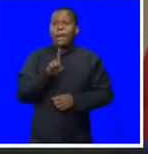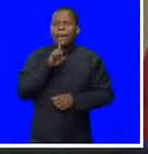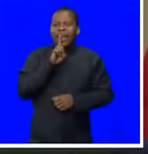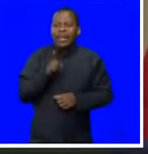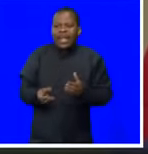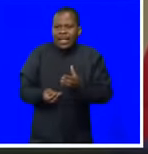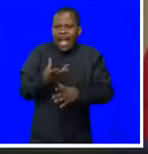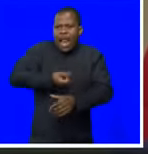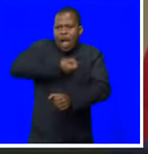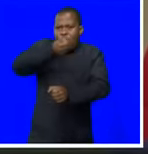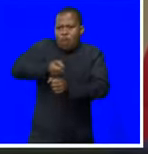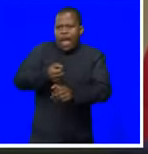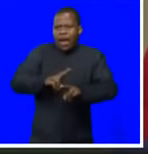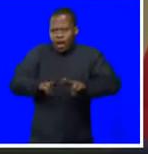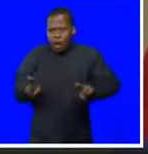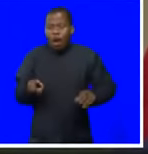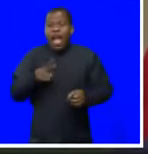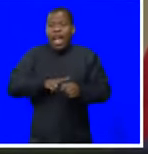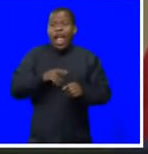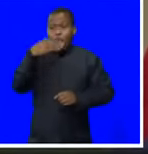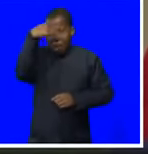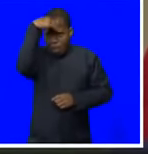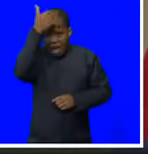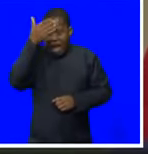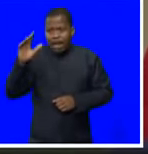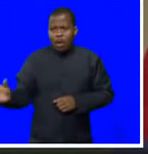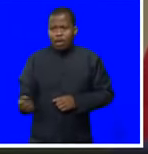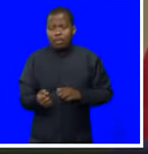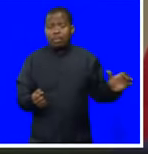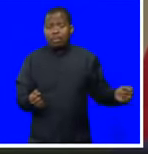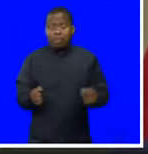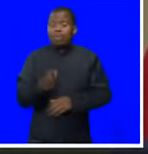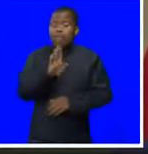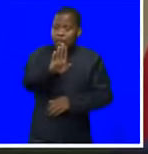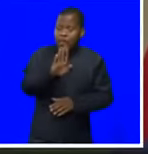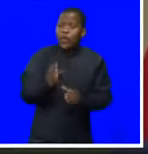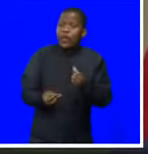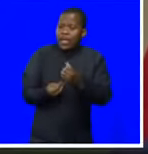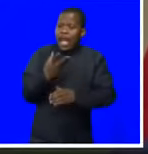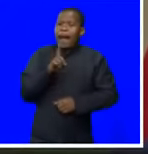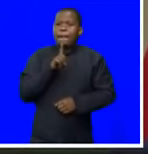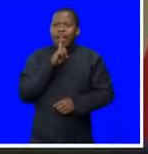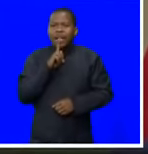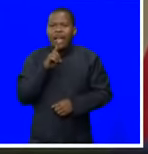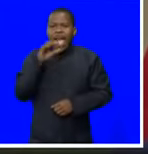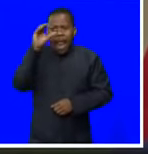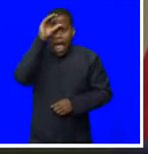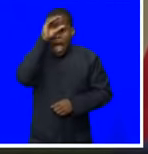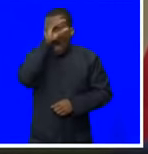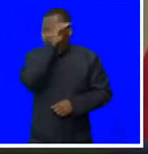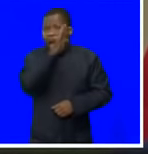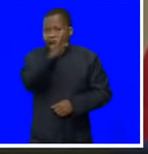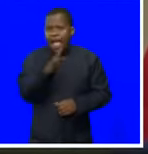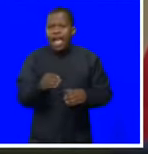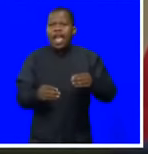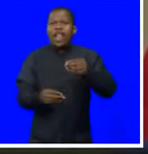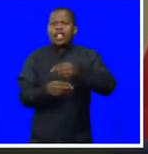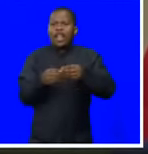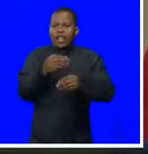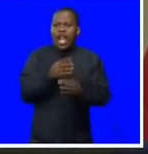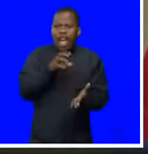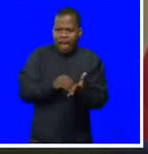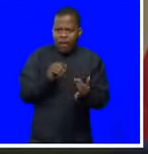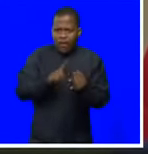nale hiring freeze ikhanza sesivele sikhona le stage lesi kufaka ikhathi nanasi ke letinyele abantu balabo sase Big Ben